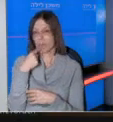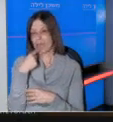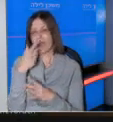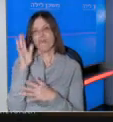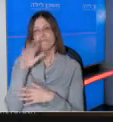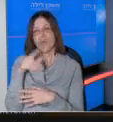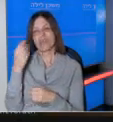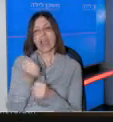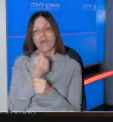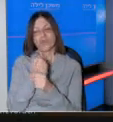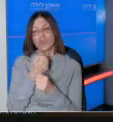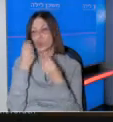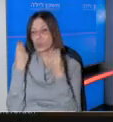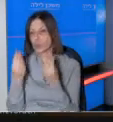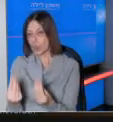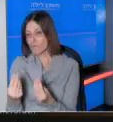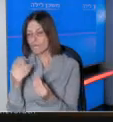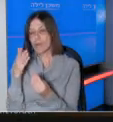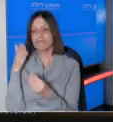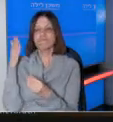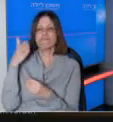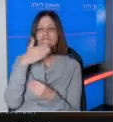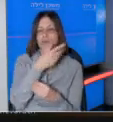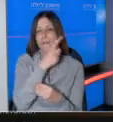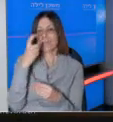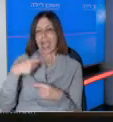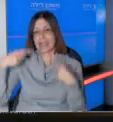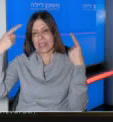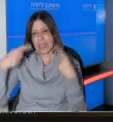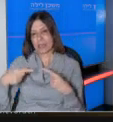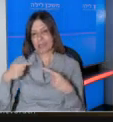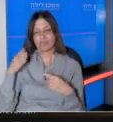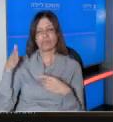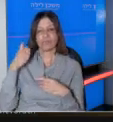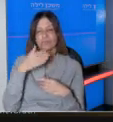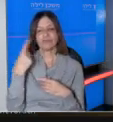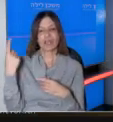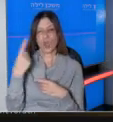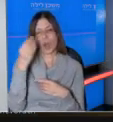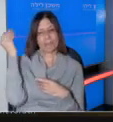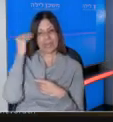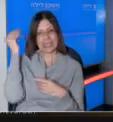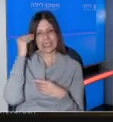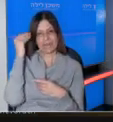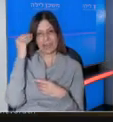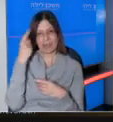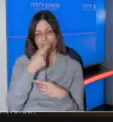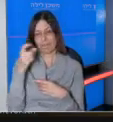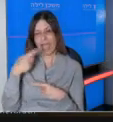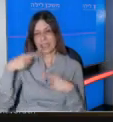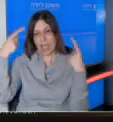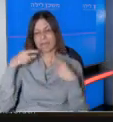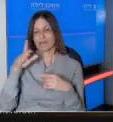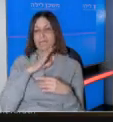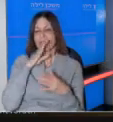שגם אם הם יעבדו טוב, הם יגיעו ב-100 ימים, ייקח להם להגיע לכל בתי הספר. ואני אומר, זו